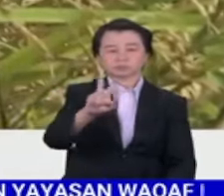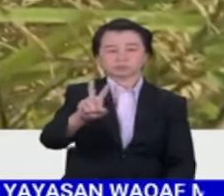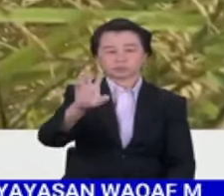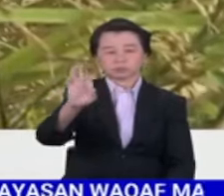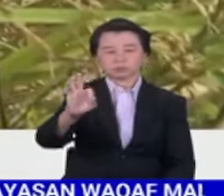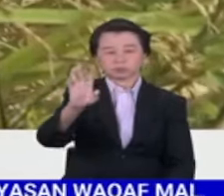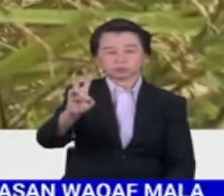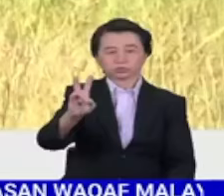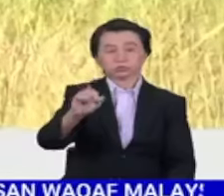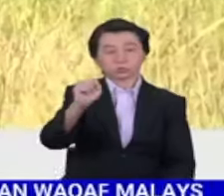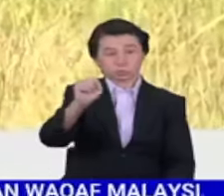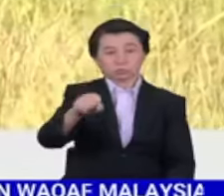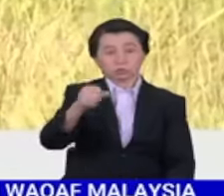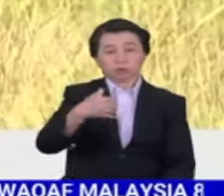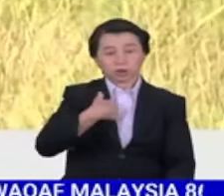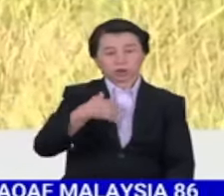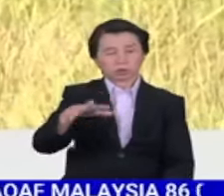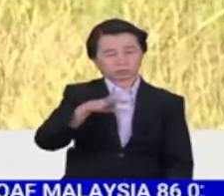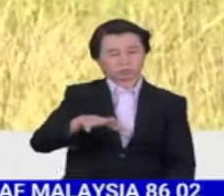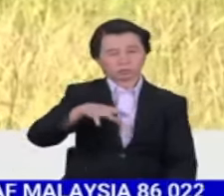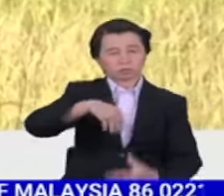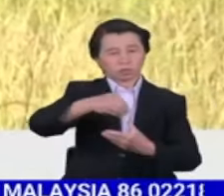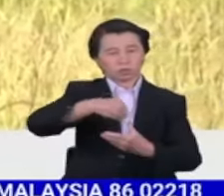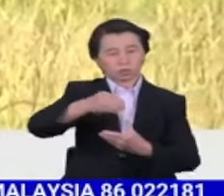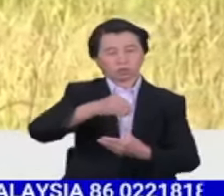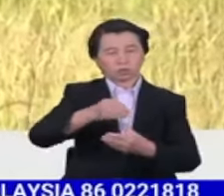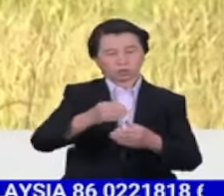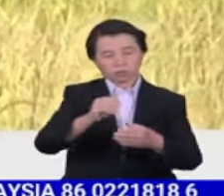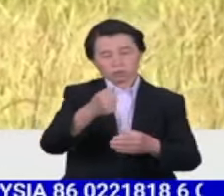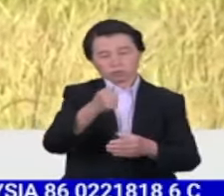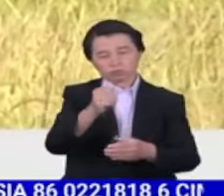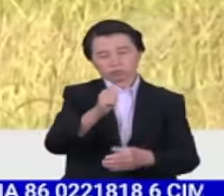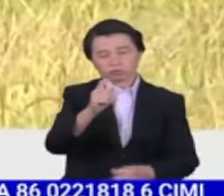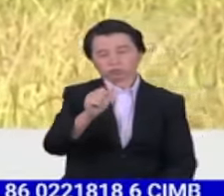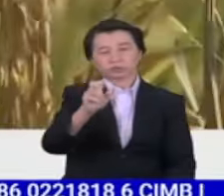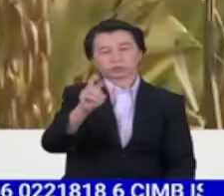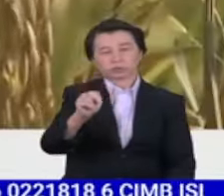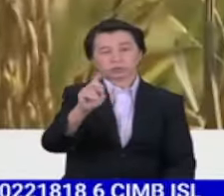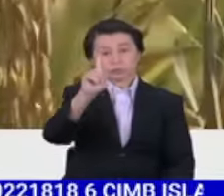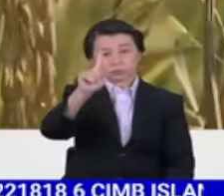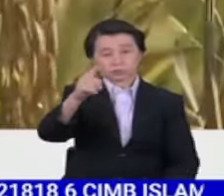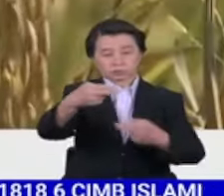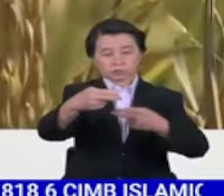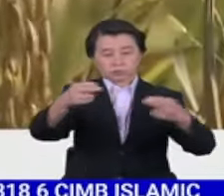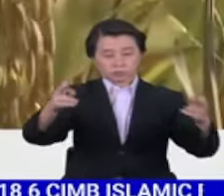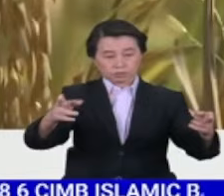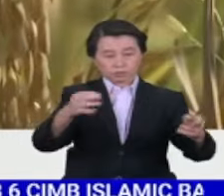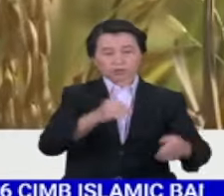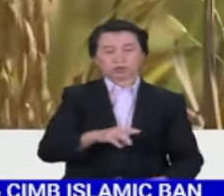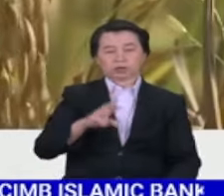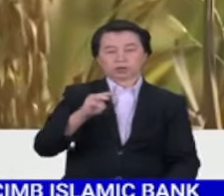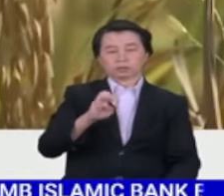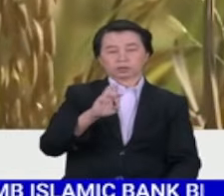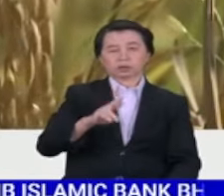297 dapat menghasilkan prata pengeluaran sehingga 10 tahun Matrix per hekta manakala